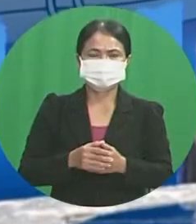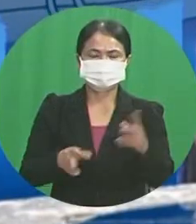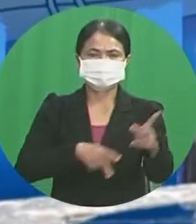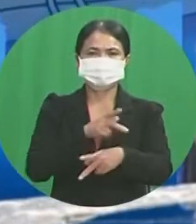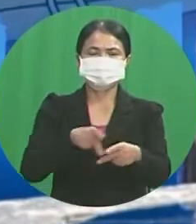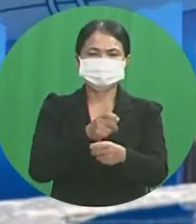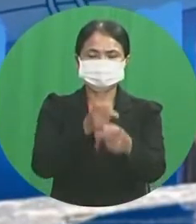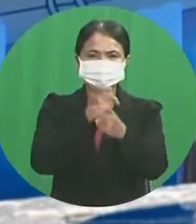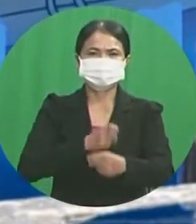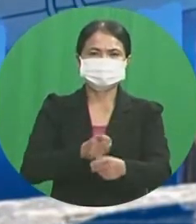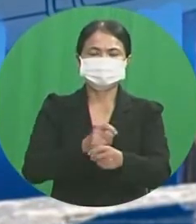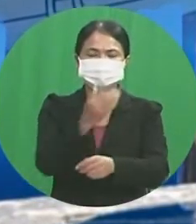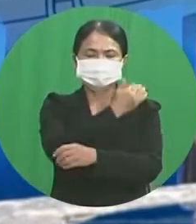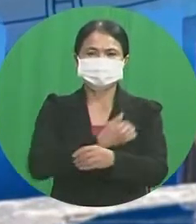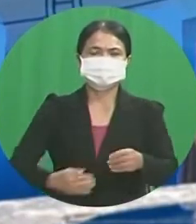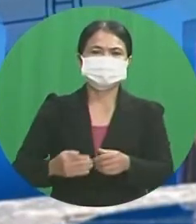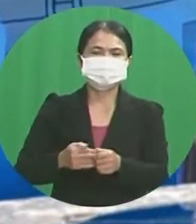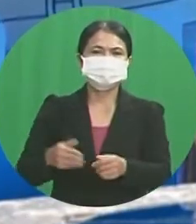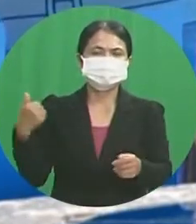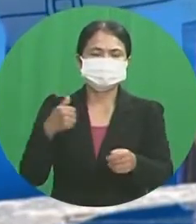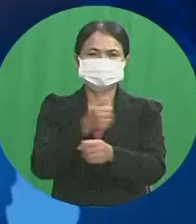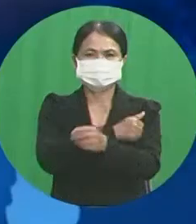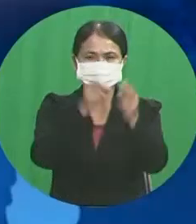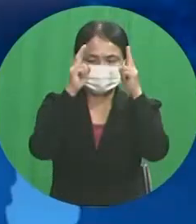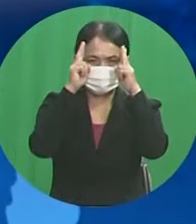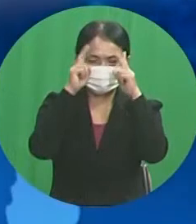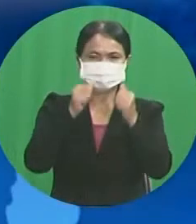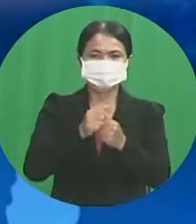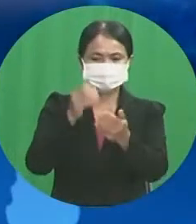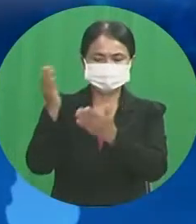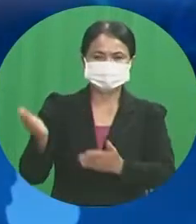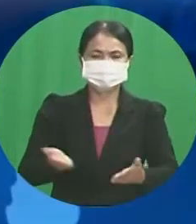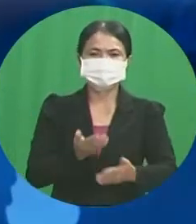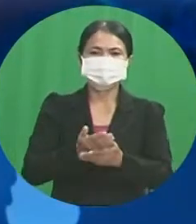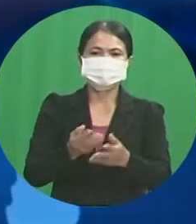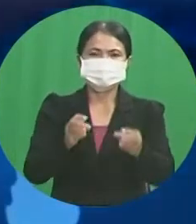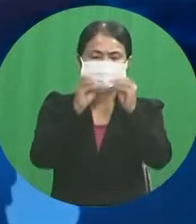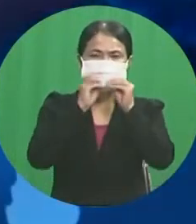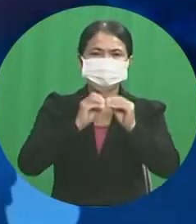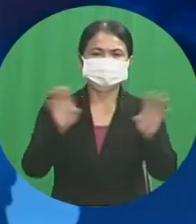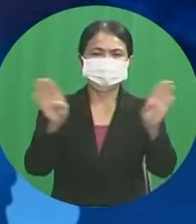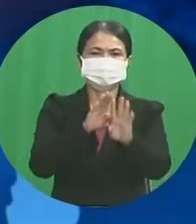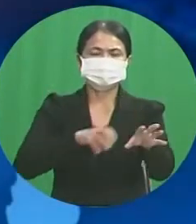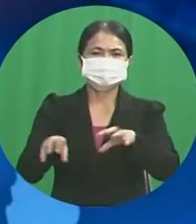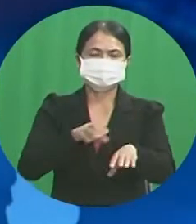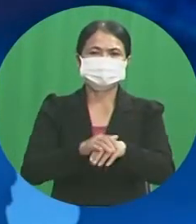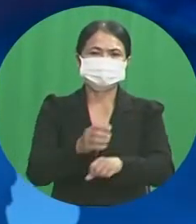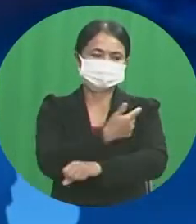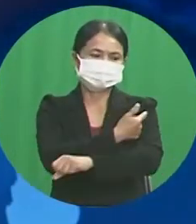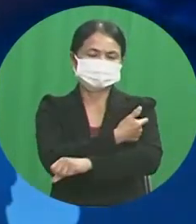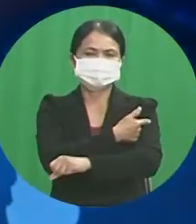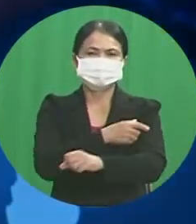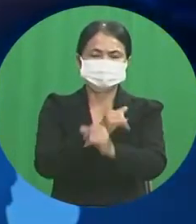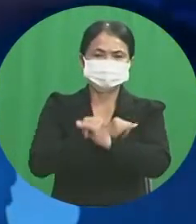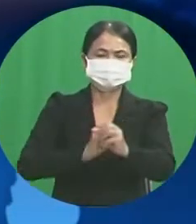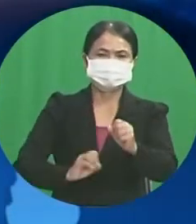រទស្សនិកជនជាទីគោរពសម្តេចអគ្គមហាសេនាបតីតេជោហ៊ុនសែនអញ្ជើញប្រកាសបិទយុទ្ធនាការចាក់វ៉ាក់សាំងបង្ការ